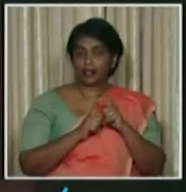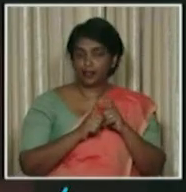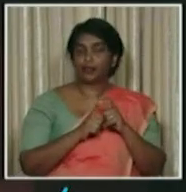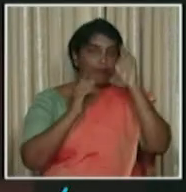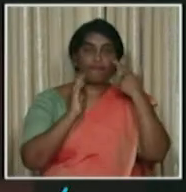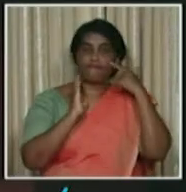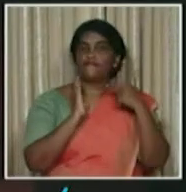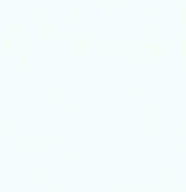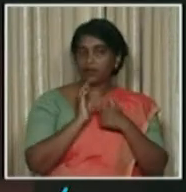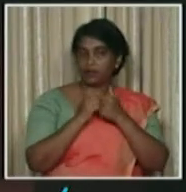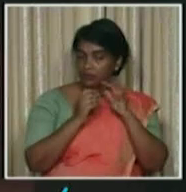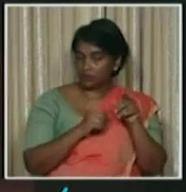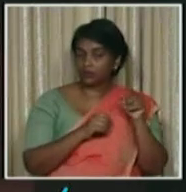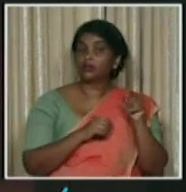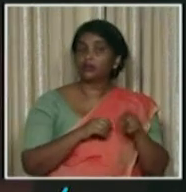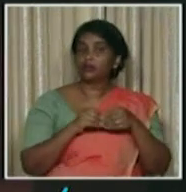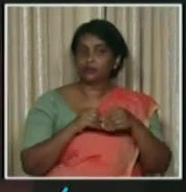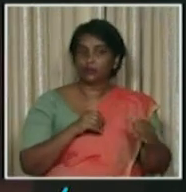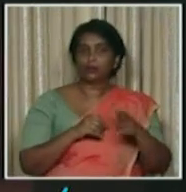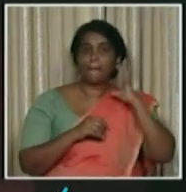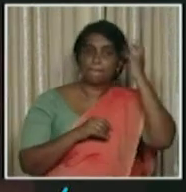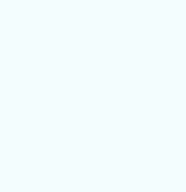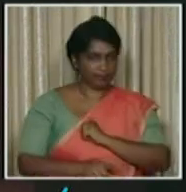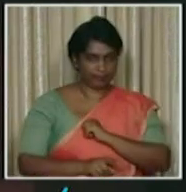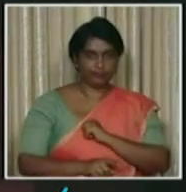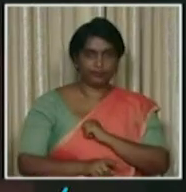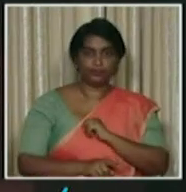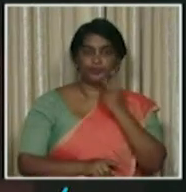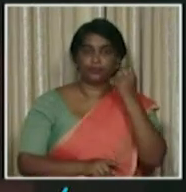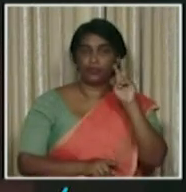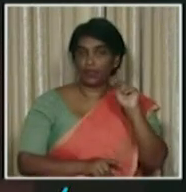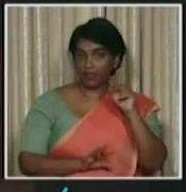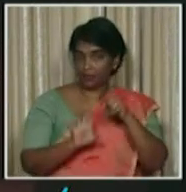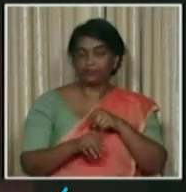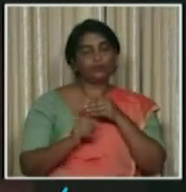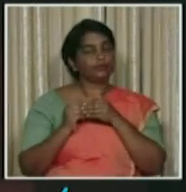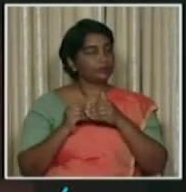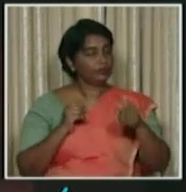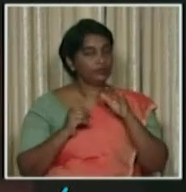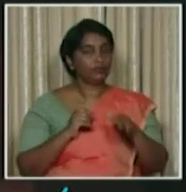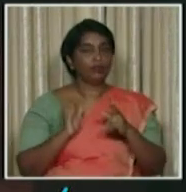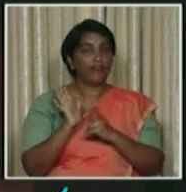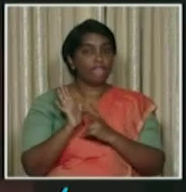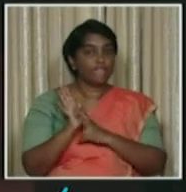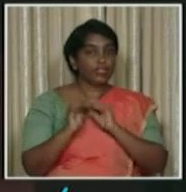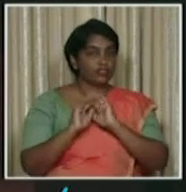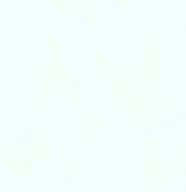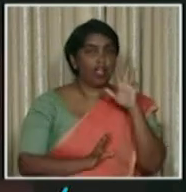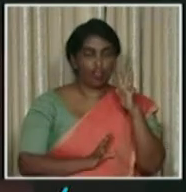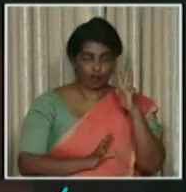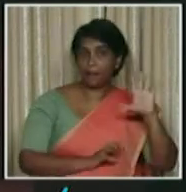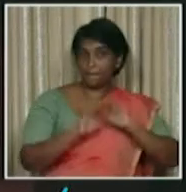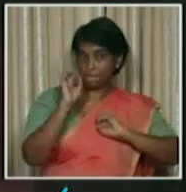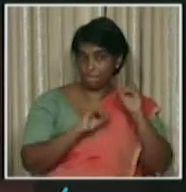විවෘත විභාගයේ පවත්වලා තිබෙන්නේ. මේ වෙද්දි ප්‍රතිඵලත් නිකුත් කරලා හමාරයි. 2020 වසරේදී වෙනකොට තියෙන පුරප්පාඩු සංඛ්‍යාව